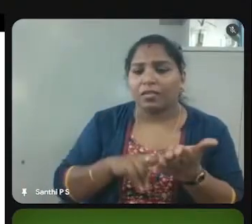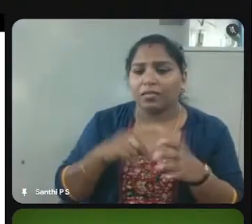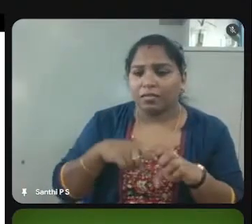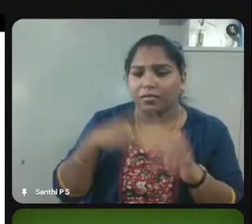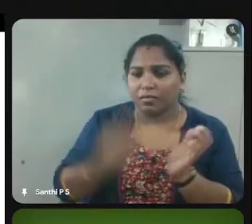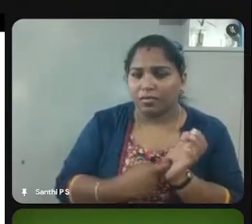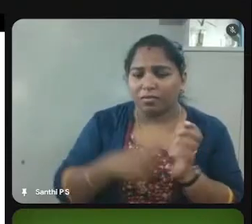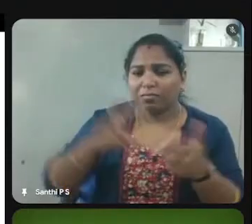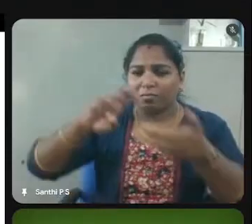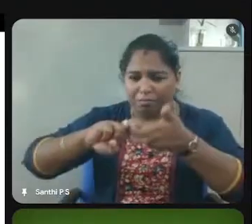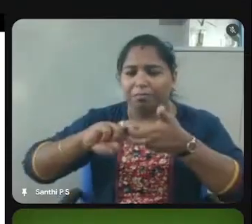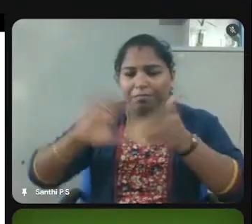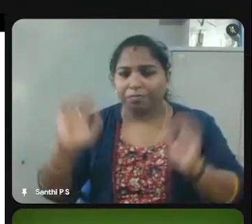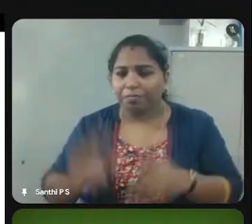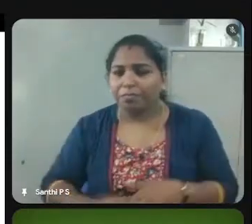ഇന്നർ